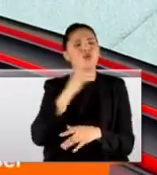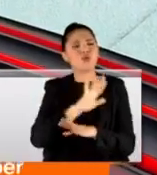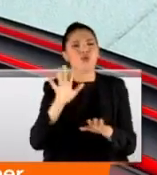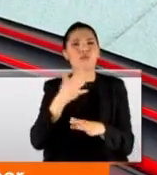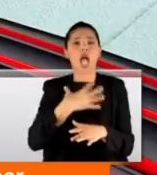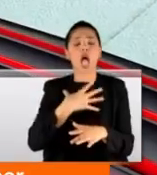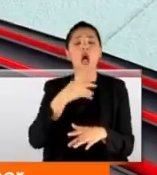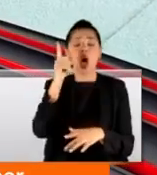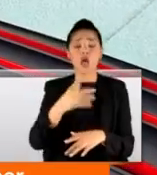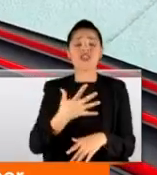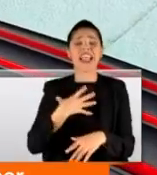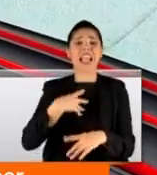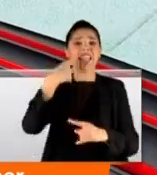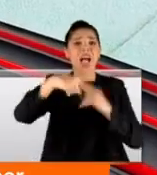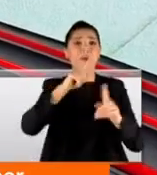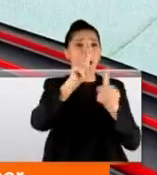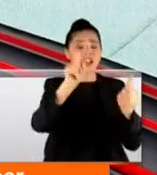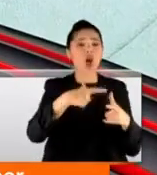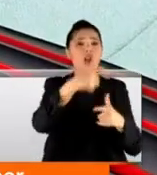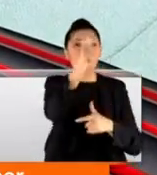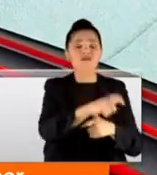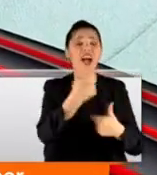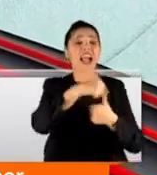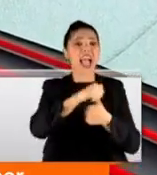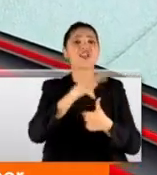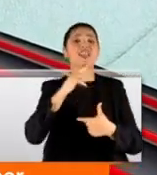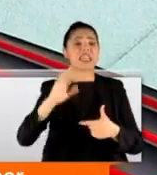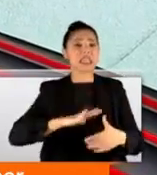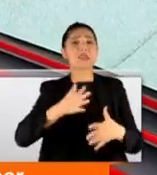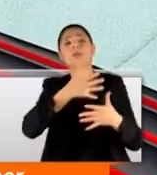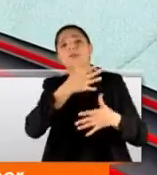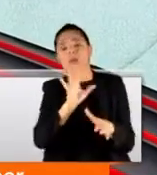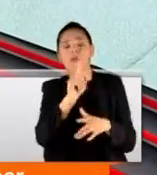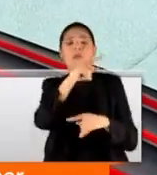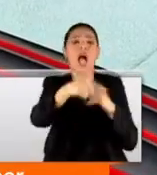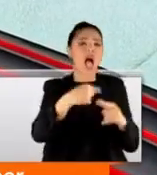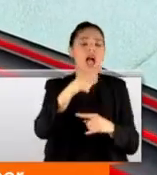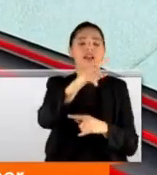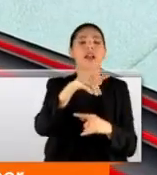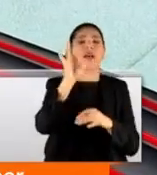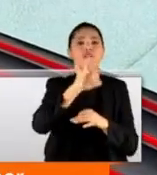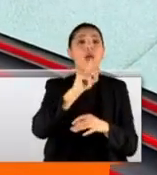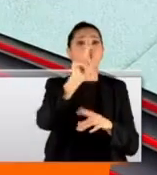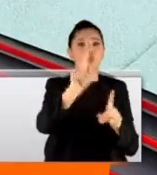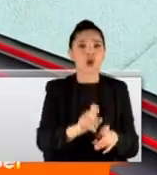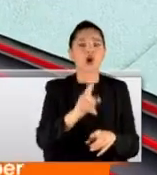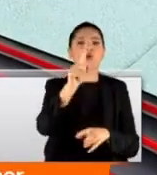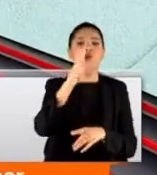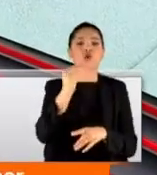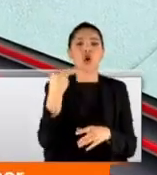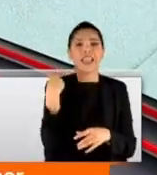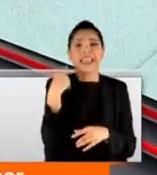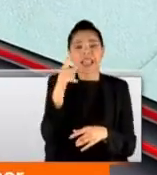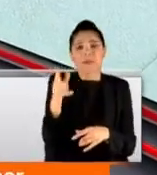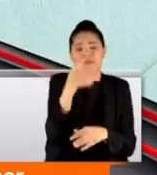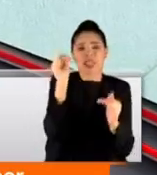önce yakınlarını sordu. Fatma Özdemir hayatta mı dedi. Belki eşi, belki kızı, belki de başka bir yakınıydı. Bilmiyoruz şimdilik. Çünkü çok sıcak bir görüntü, yeni